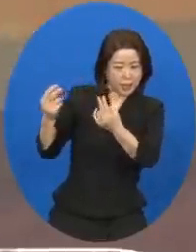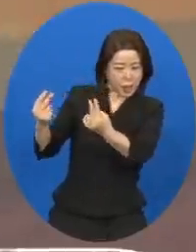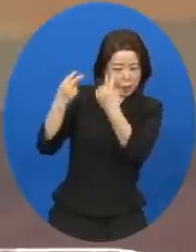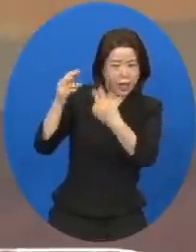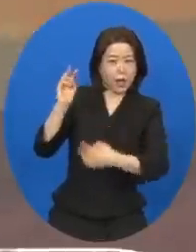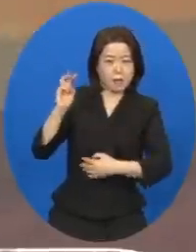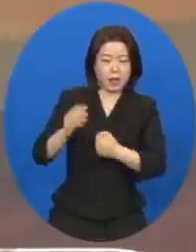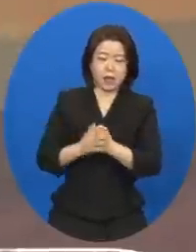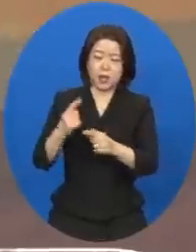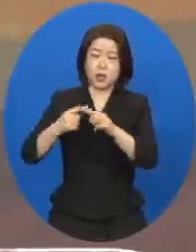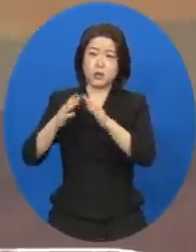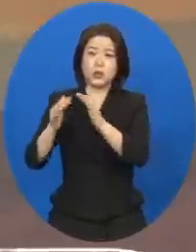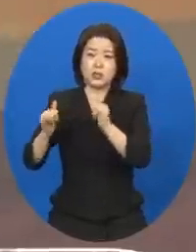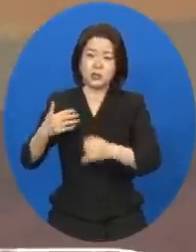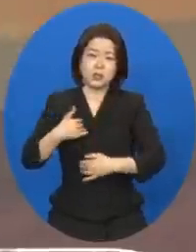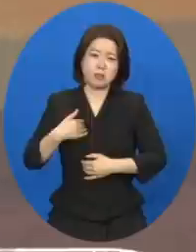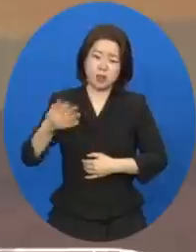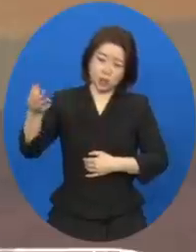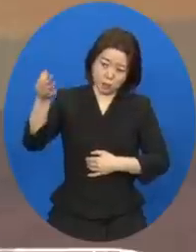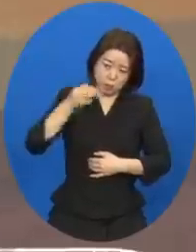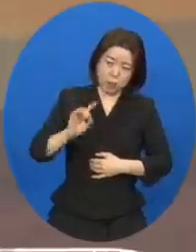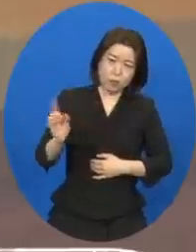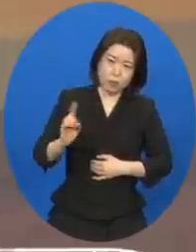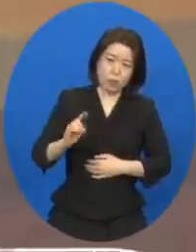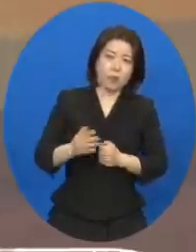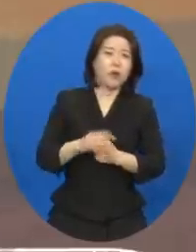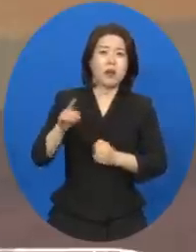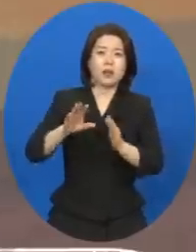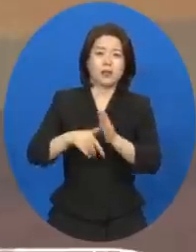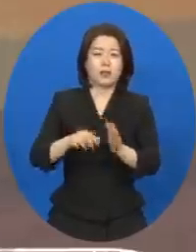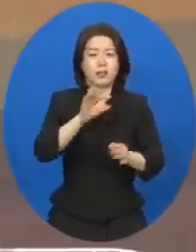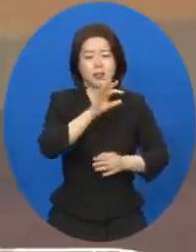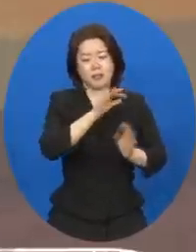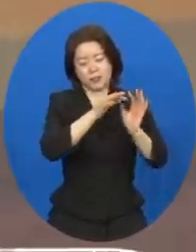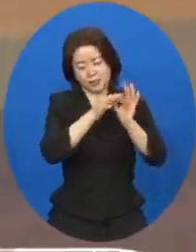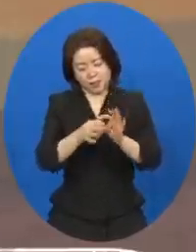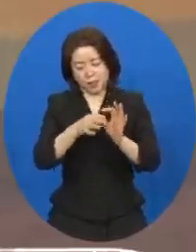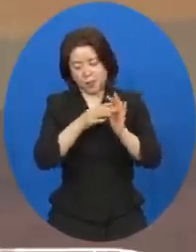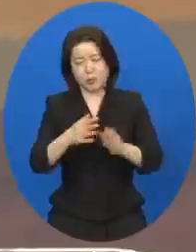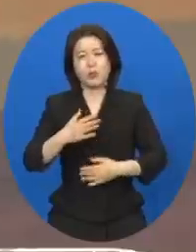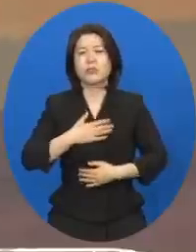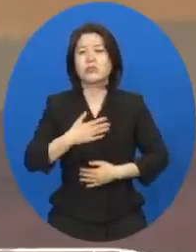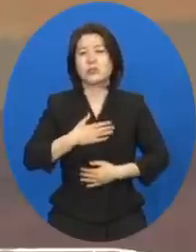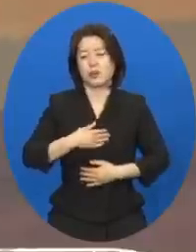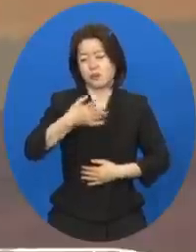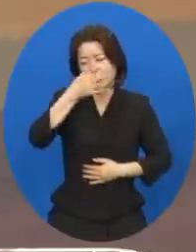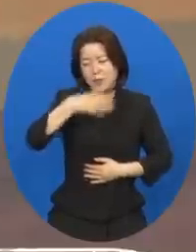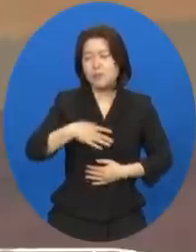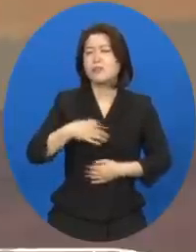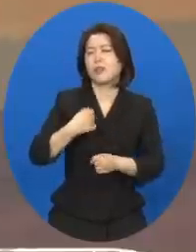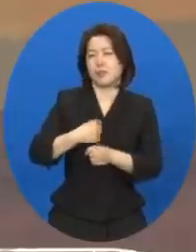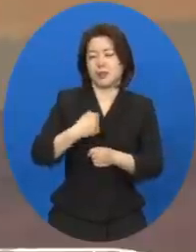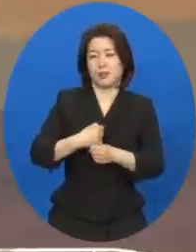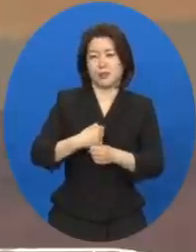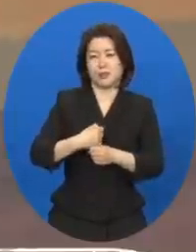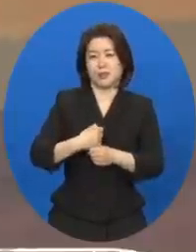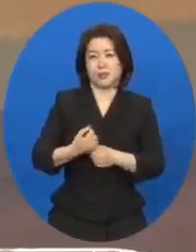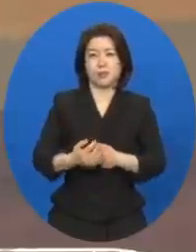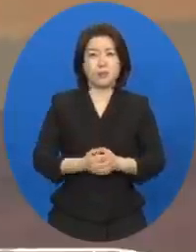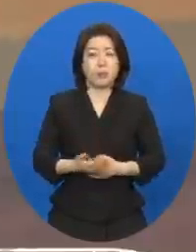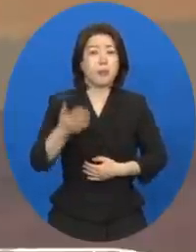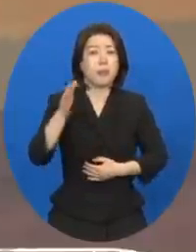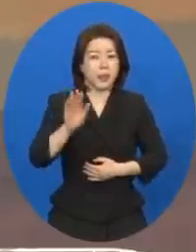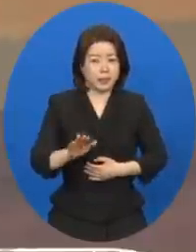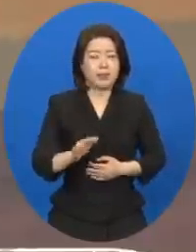날 뭐라 그럴까? 그때 그런 생각이 제 속에서 계속 저를 힘들게 했어요.